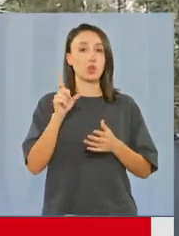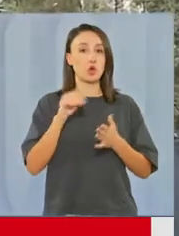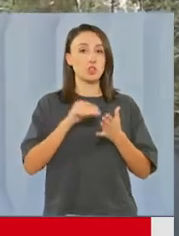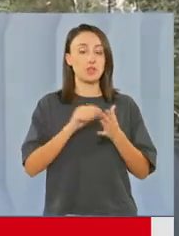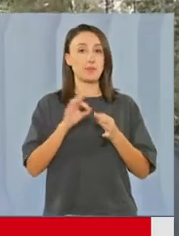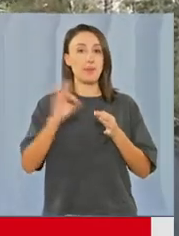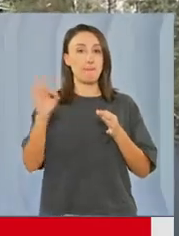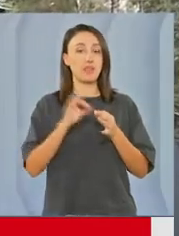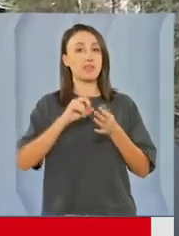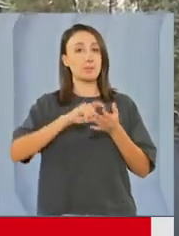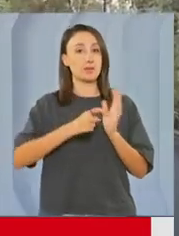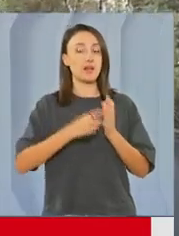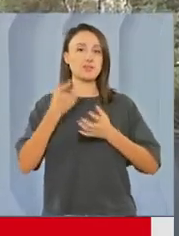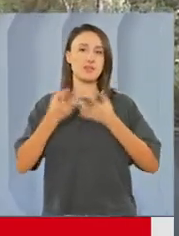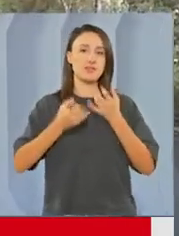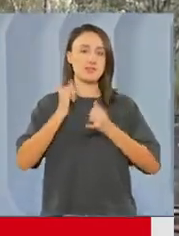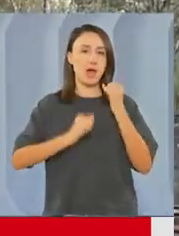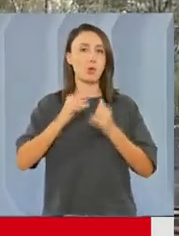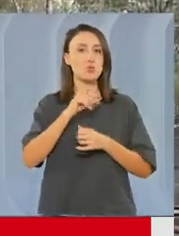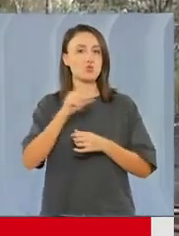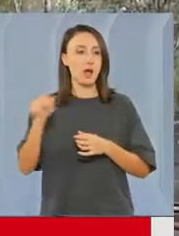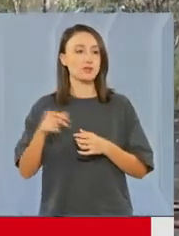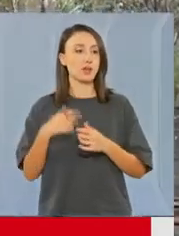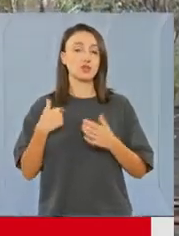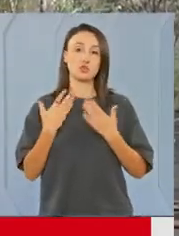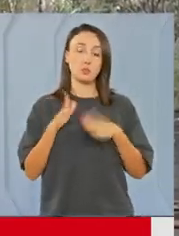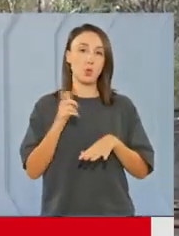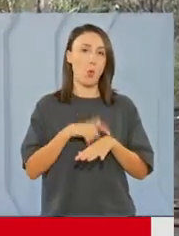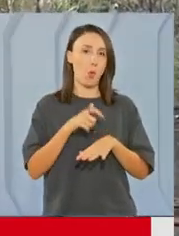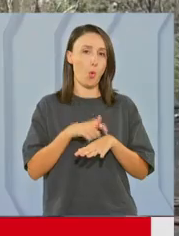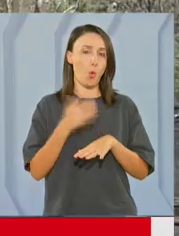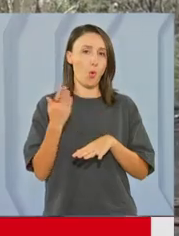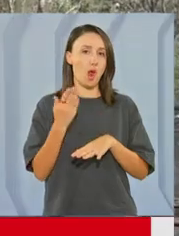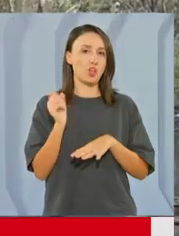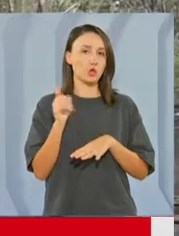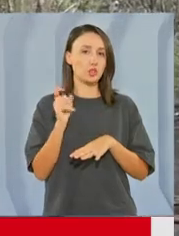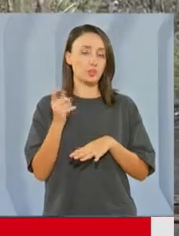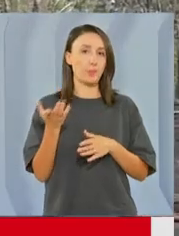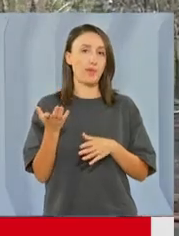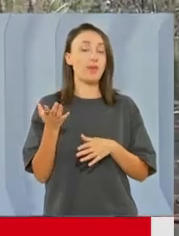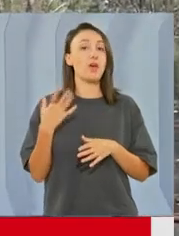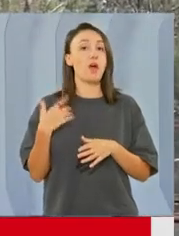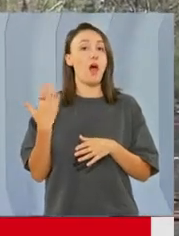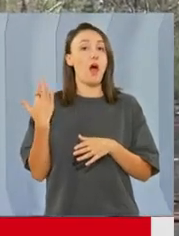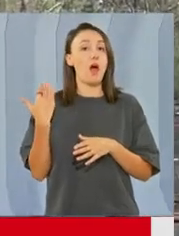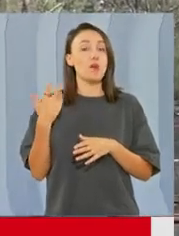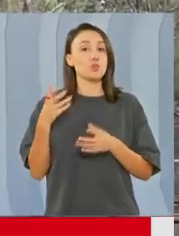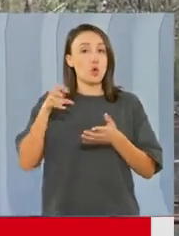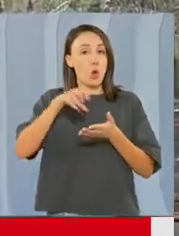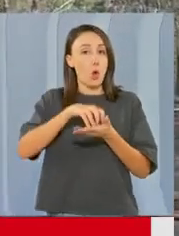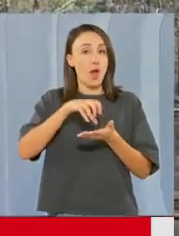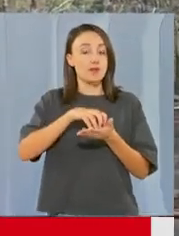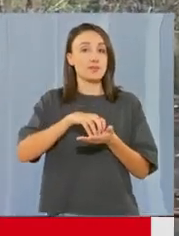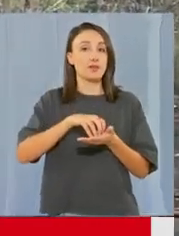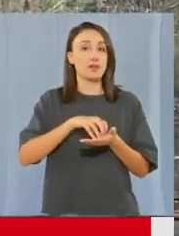de metri pătrați, vegetație uscată și arbori. Incendiul a izbucnit în jurul orei 12 și a fost localizat